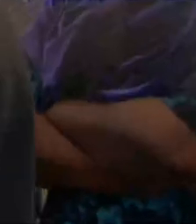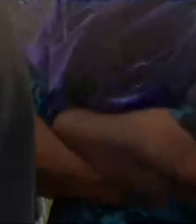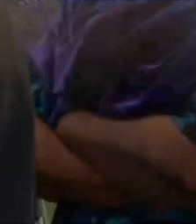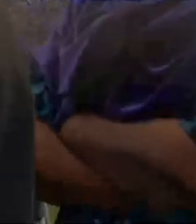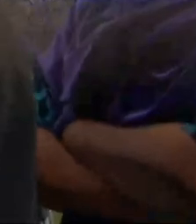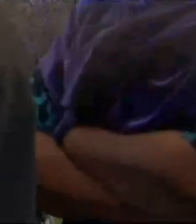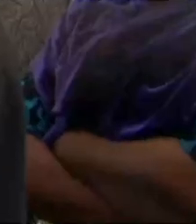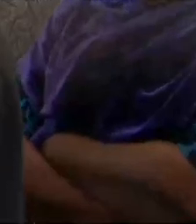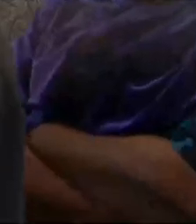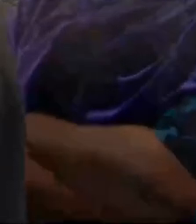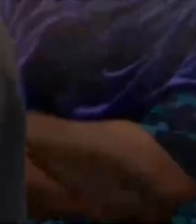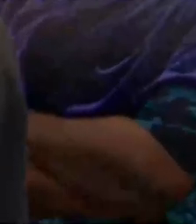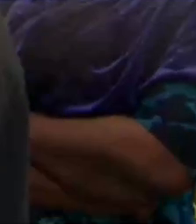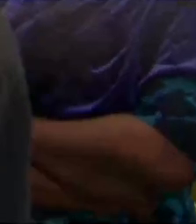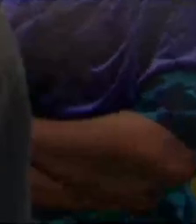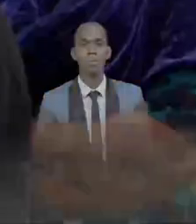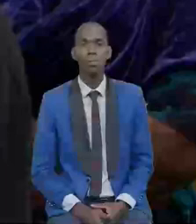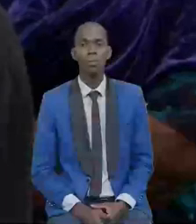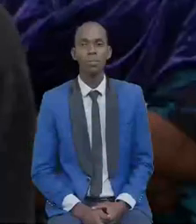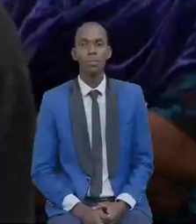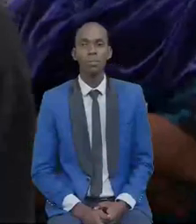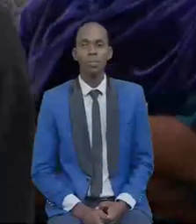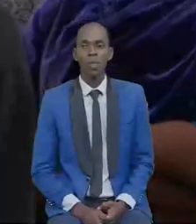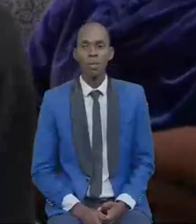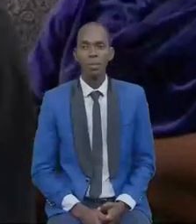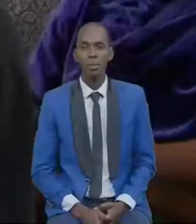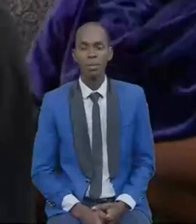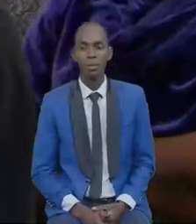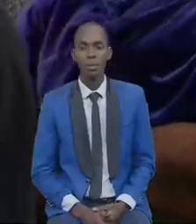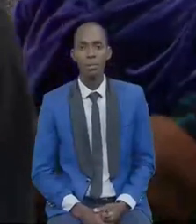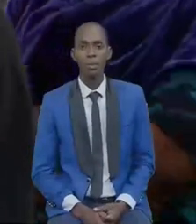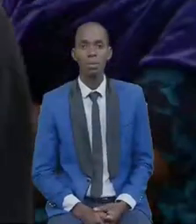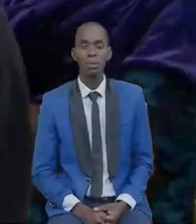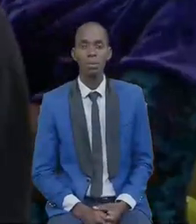Nous devons prier.